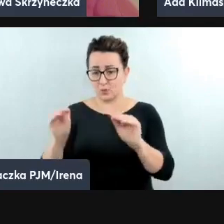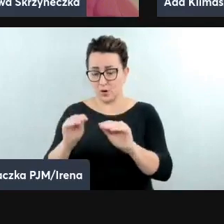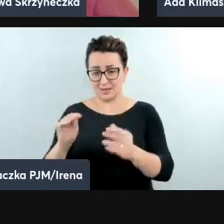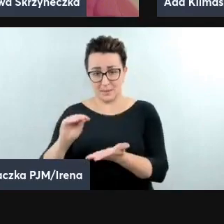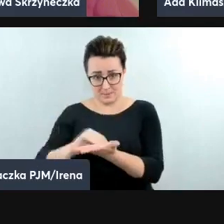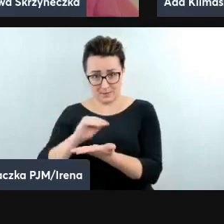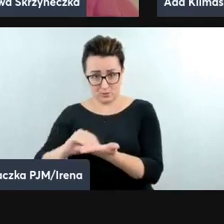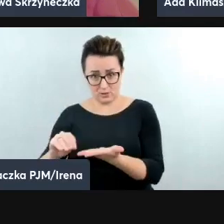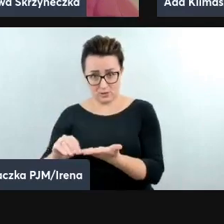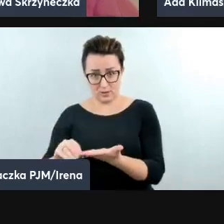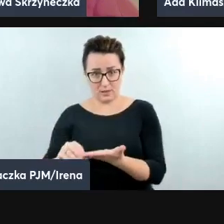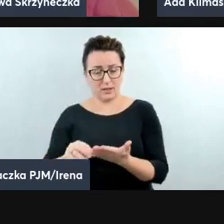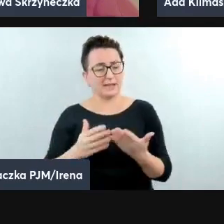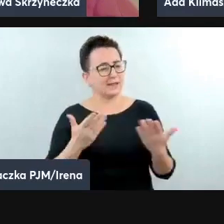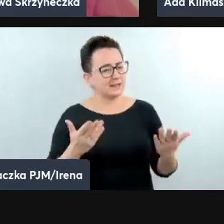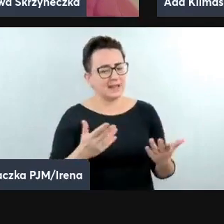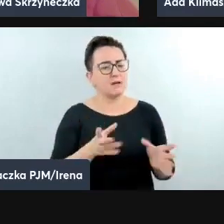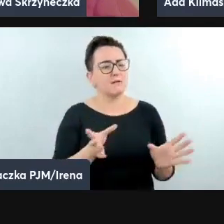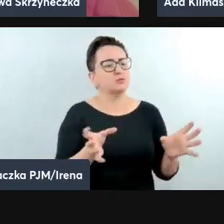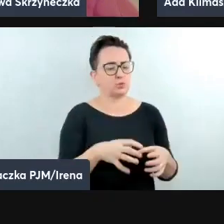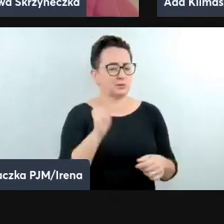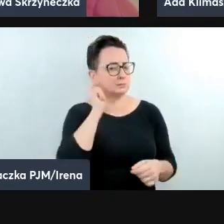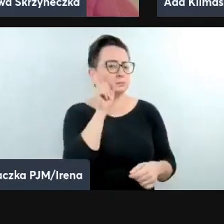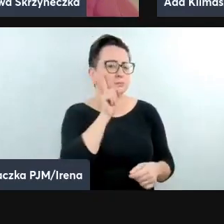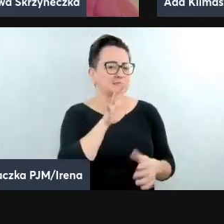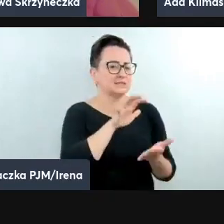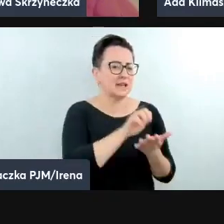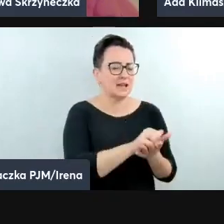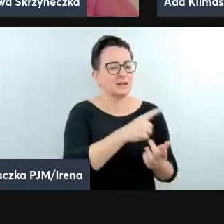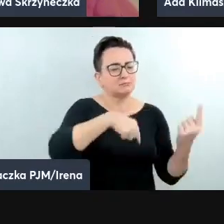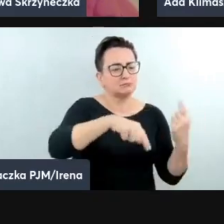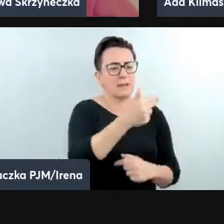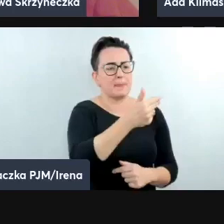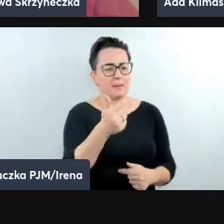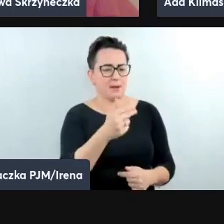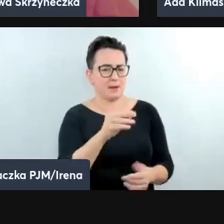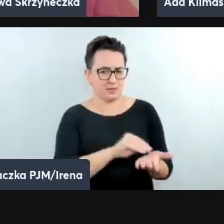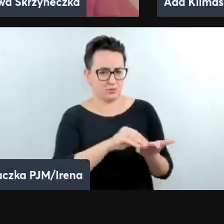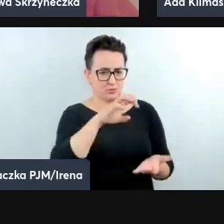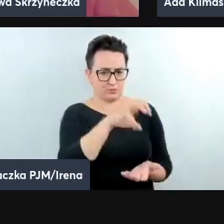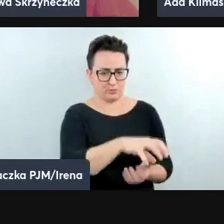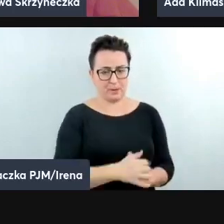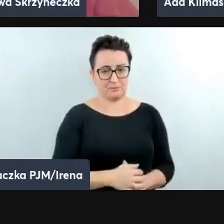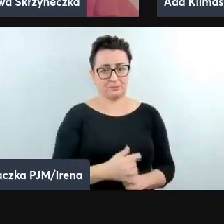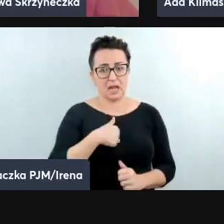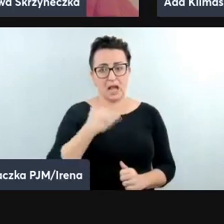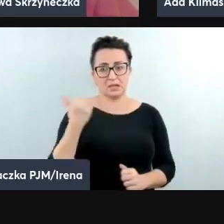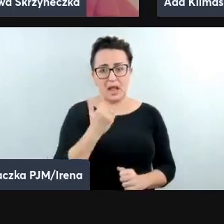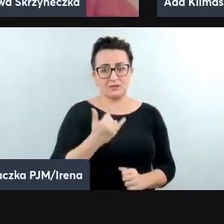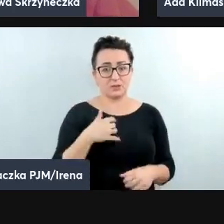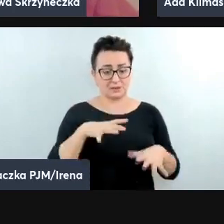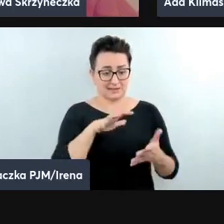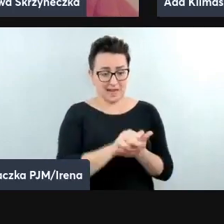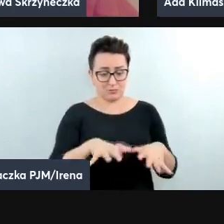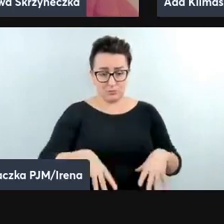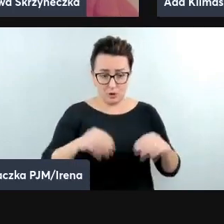koedukacyjnych zajęć wokół miesiączki. Ja mam tak, że kiedy ja prowadzę te zajęcia, zawsze zaczynam od dojrzewania, że zawsze staram się w jakiś sposób włączyć i połączyć te